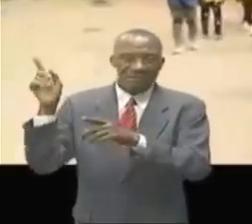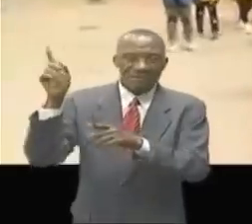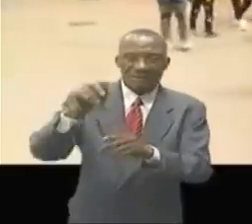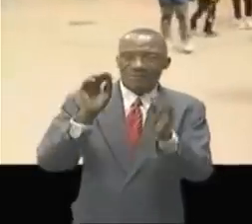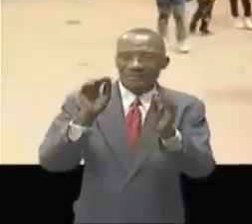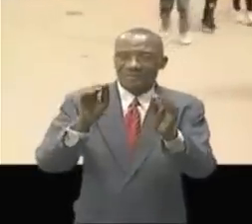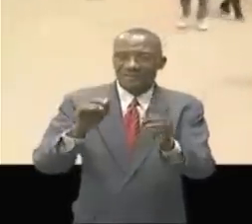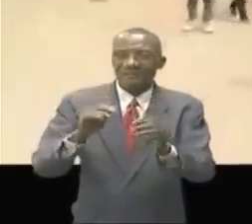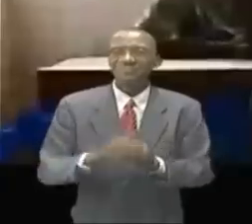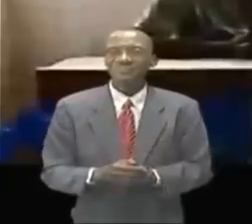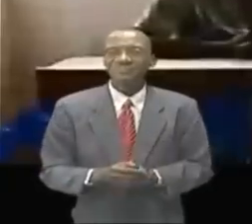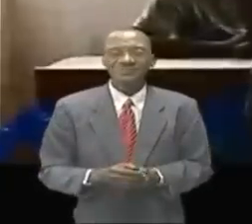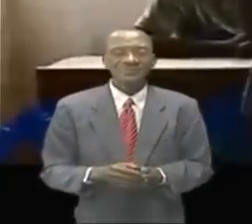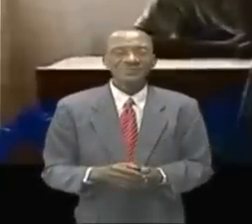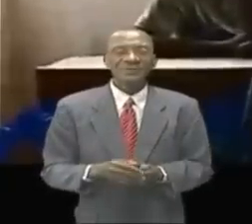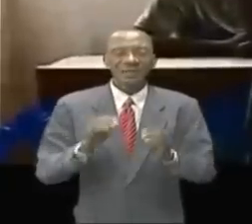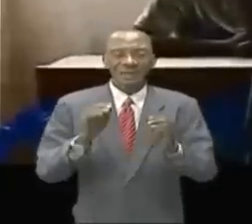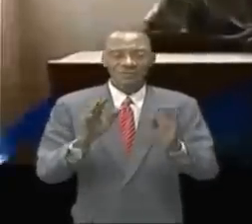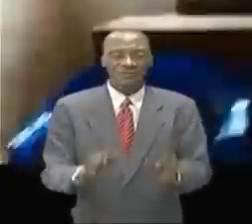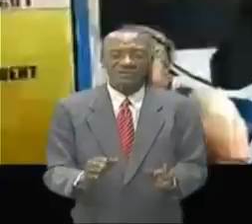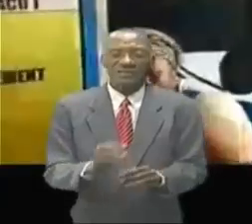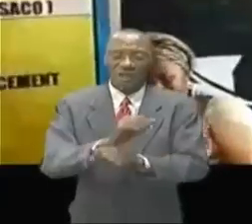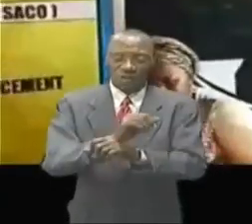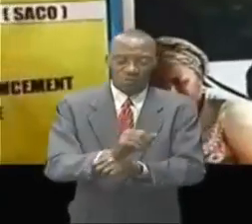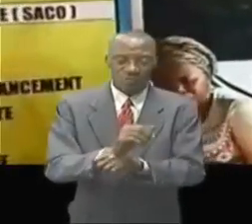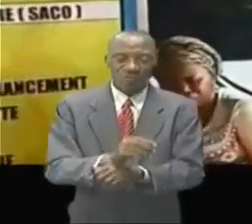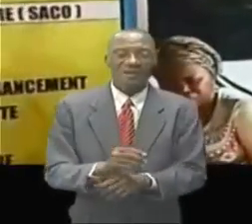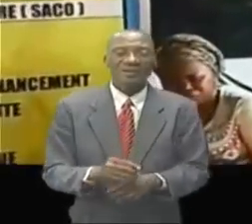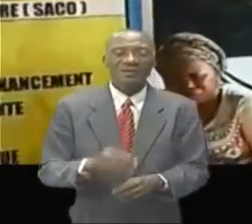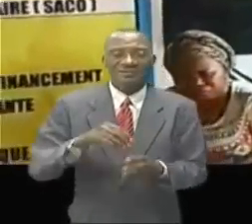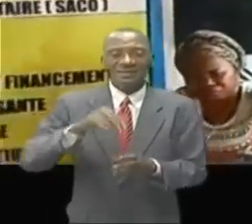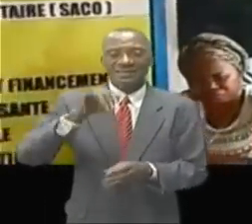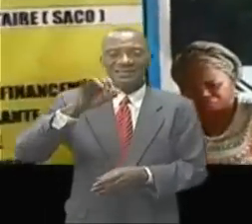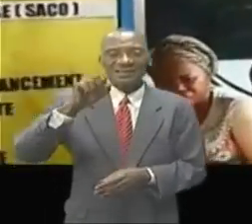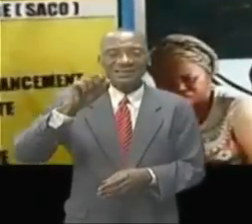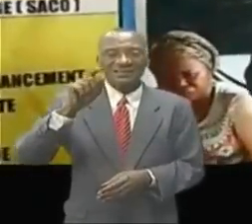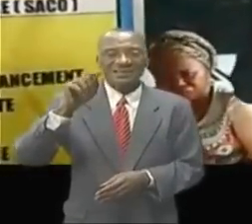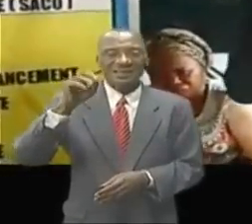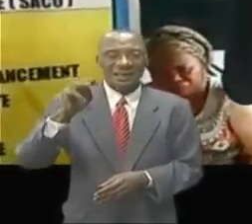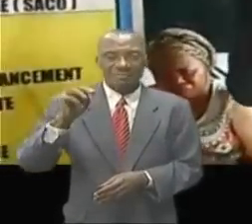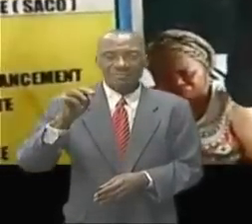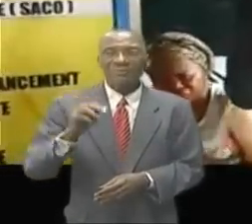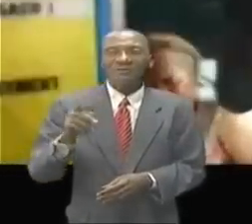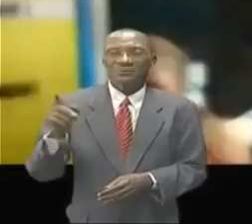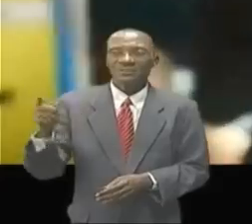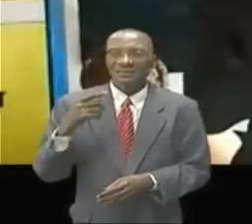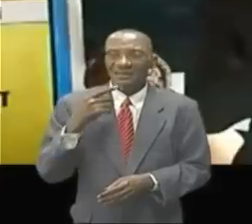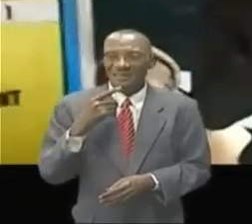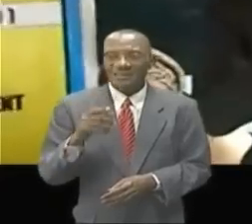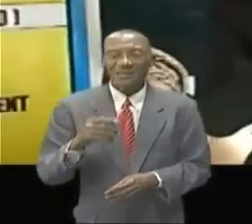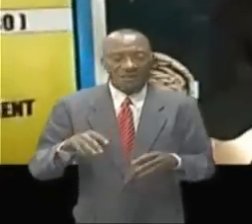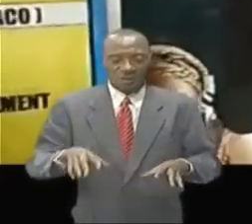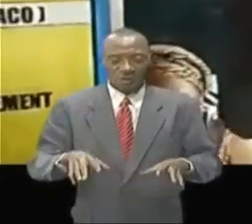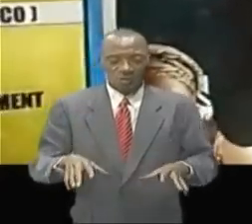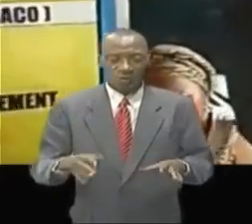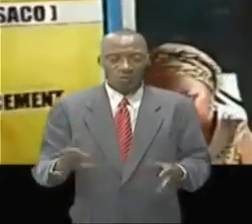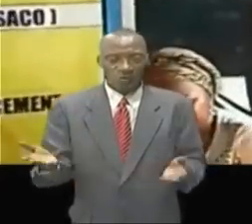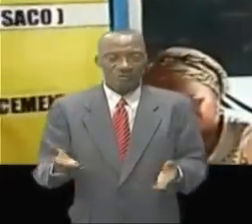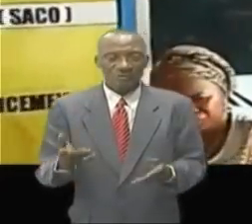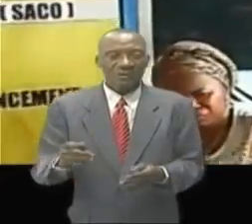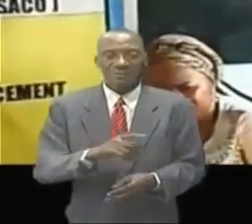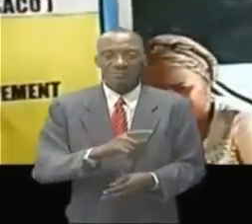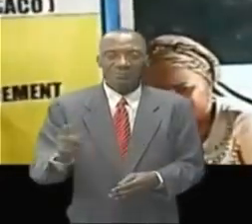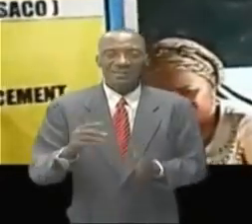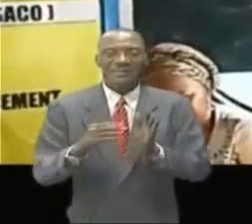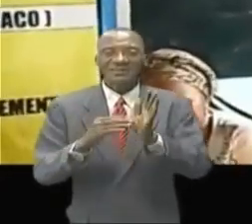l'ISTEM, professeur ordinaire Mputu Bokenga Faustin, qui indique que la RDC ne compte à ce jour que 1522